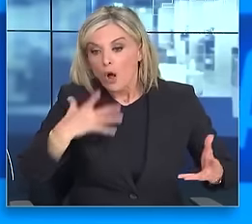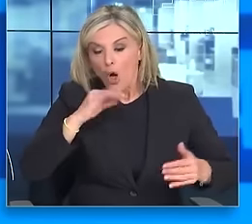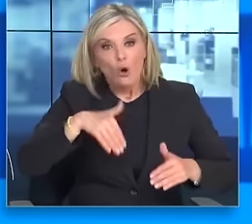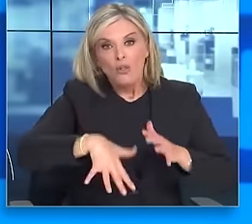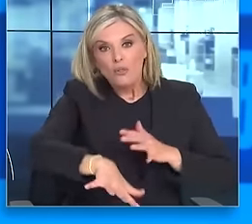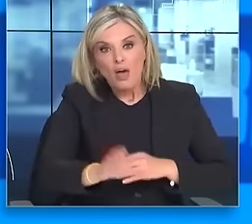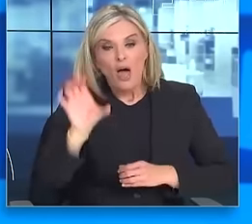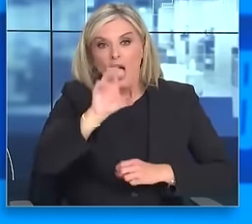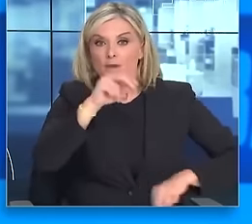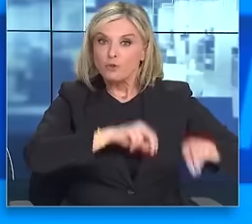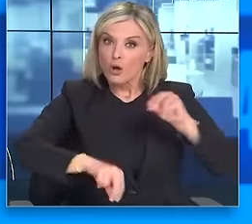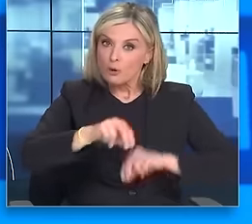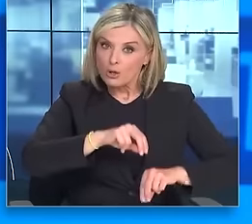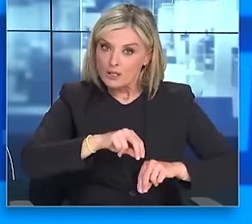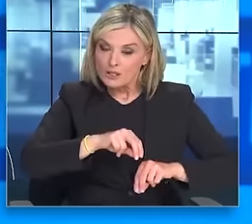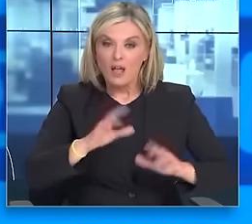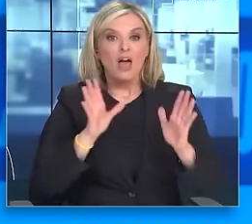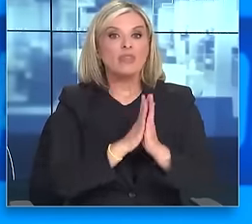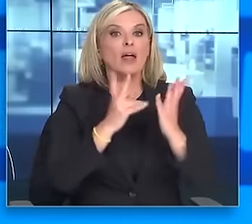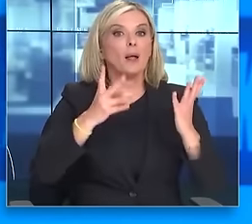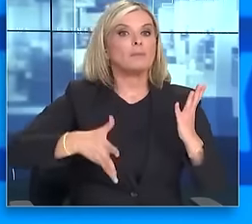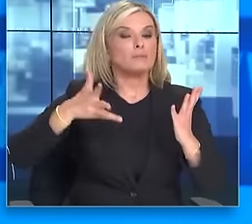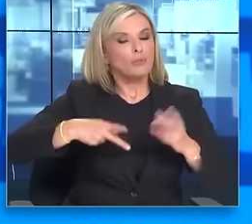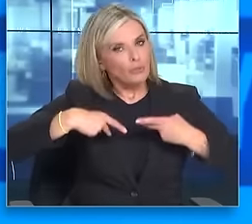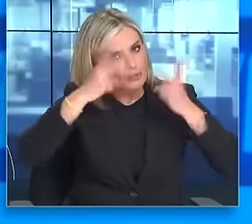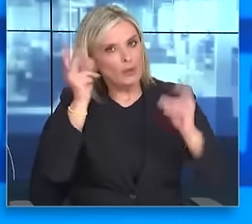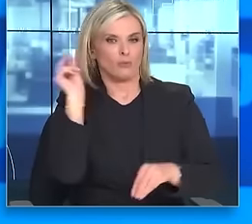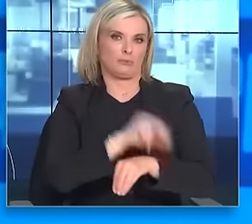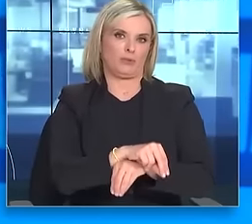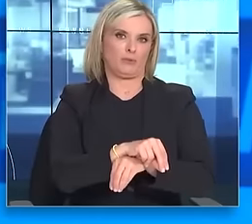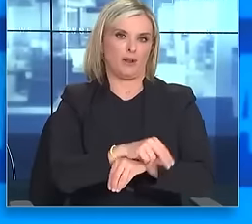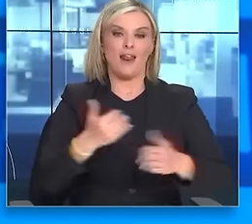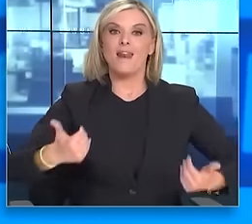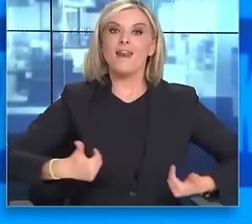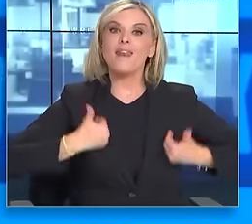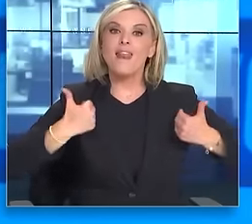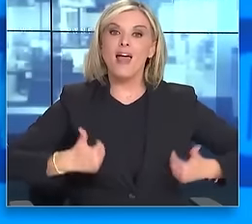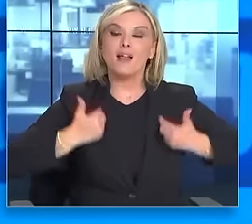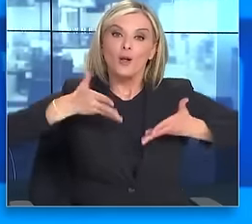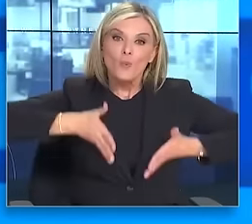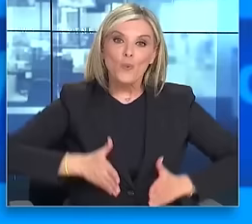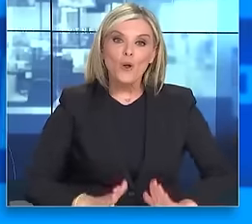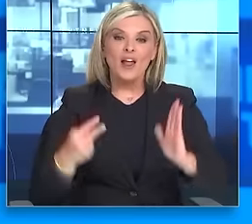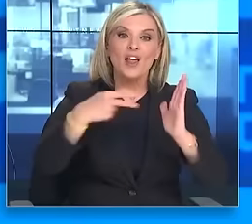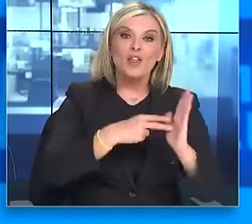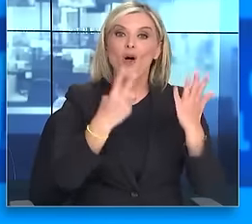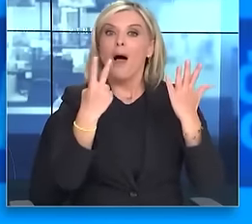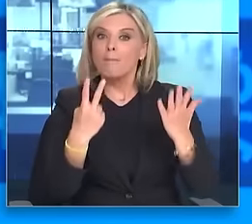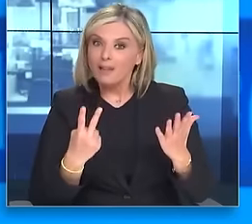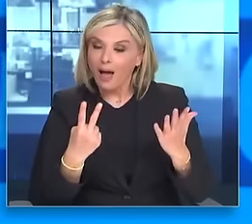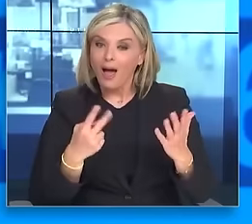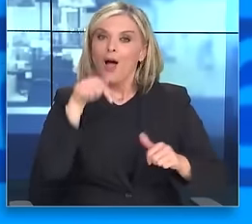ευρωεκλογές ψηφίζουν και πάλι 17άριδες, άρα ψηφίζει η γενιά του 2007 για πρώτη φορά, τα παιδιά που γεννήθηκαν